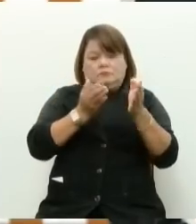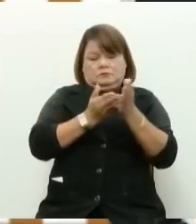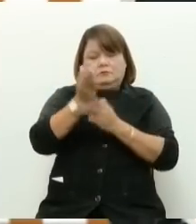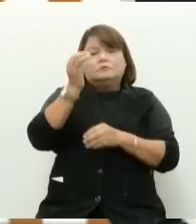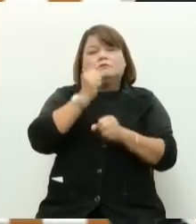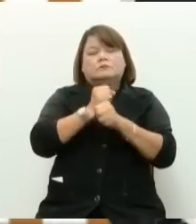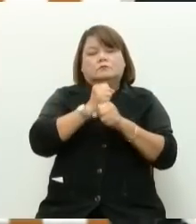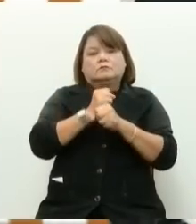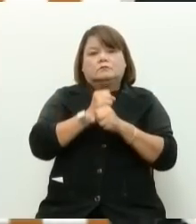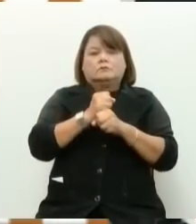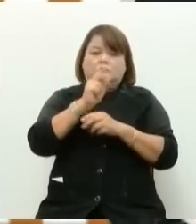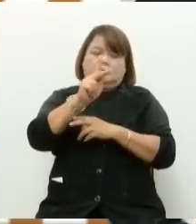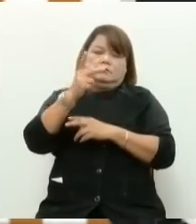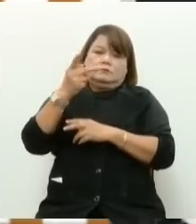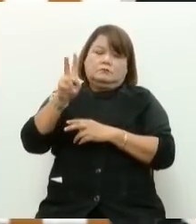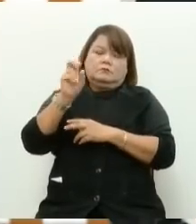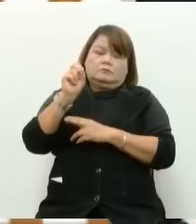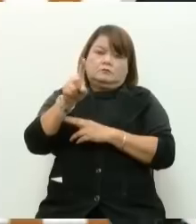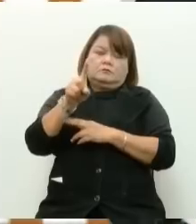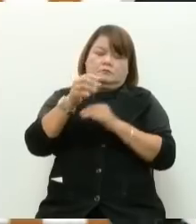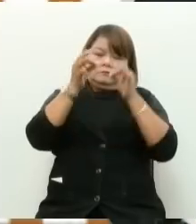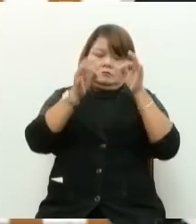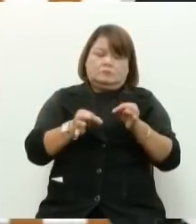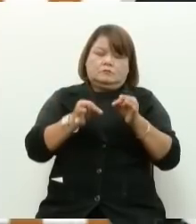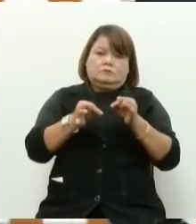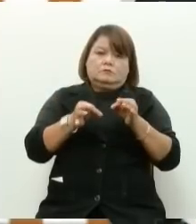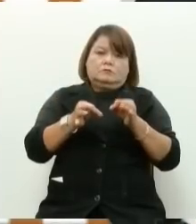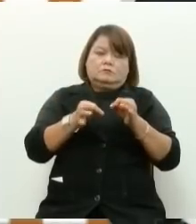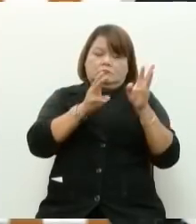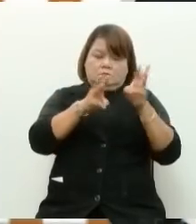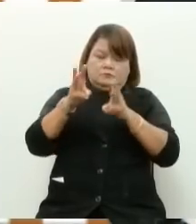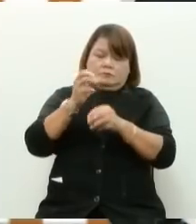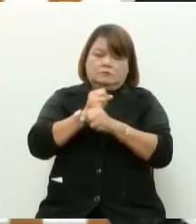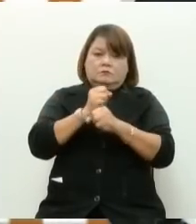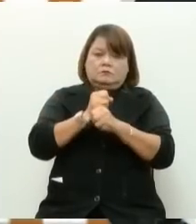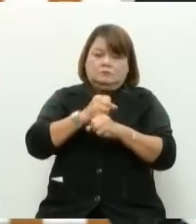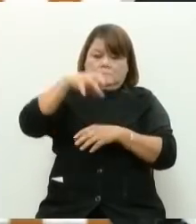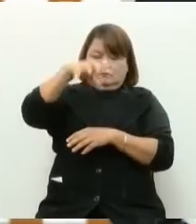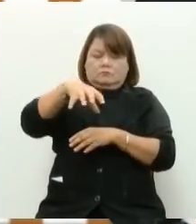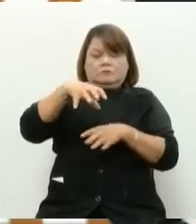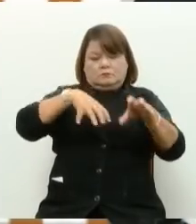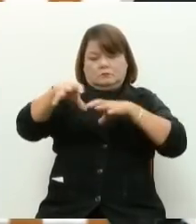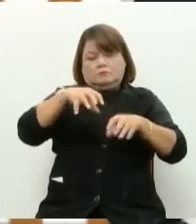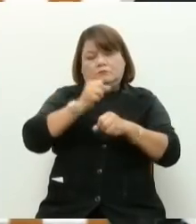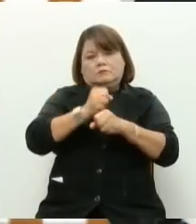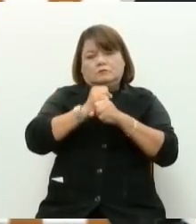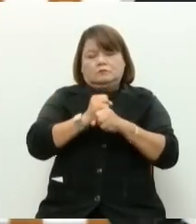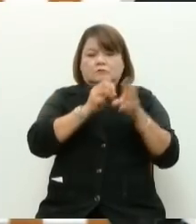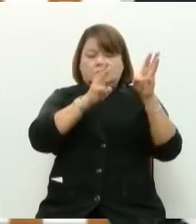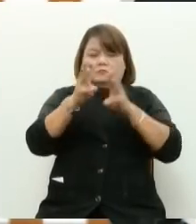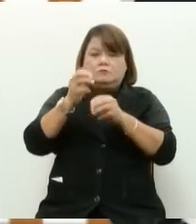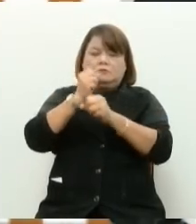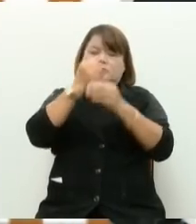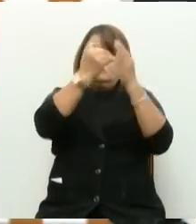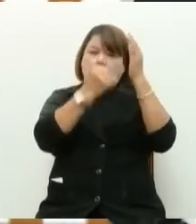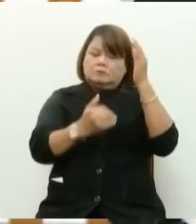มานะคะทางกกส.เนี่ยอนุมัติในหลักการนะคะและณขณะนี้ค่ะทางสำนักงานเองได้มีการจัดทำแนวปฏิบัติเรียบร้อยนะคะแล้วก็ได้น